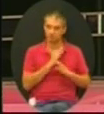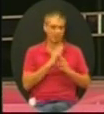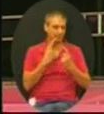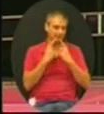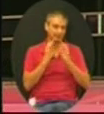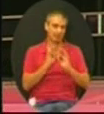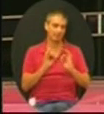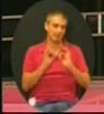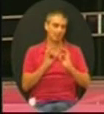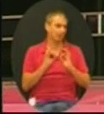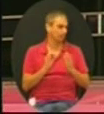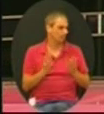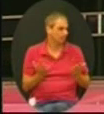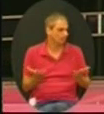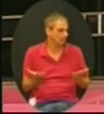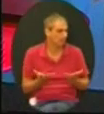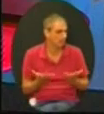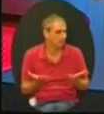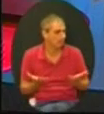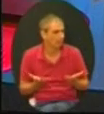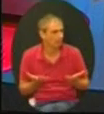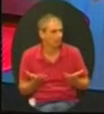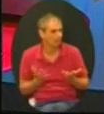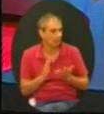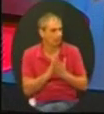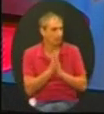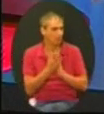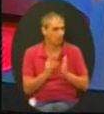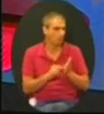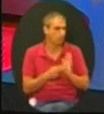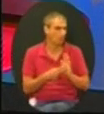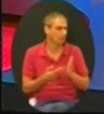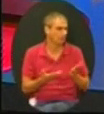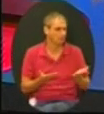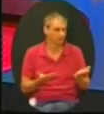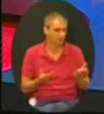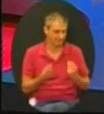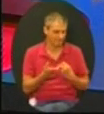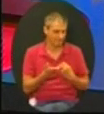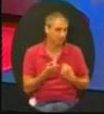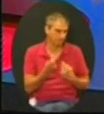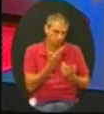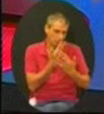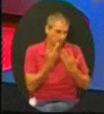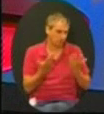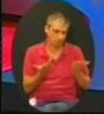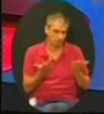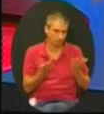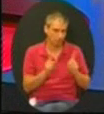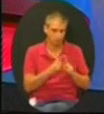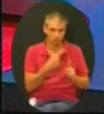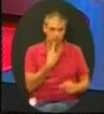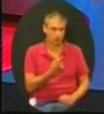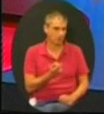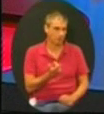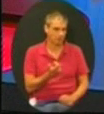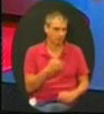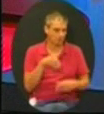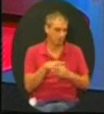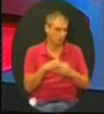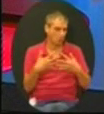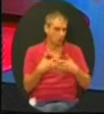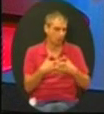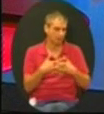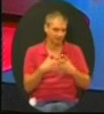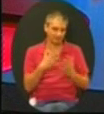שיח בכלל על המקום איך, הזה. איך זה הפך להיות עניין פוליטי, הדבר הזה שהוא מובן מאליו, כפי שאת אומרת, בתוך